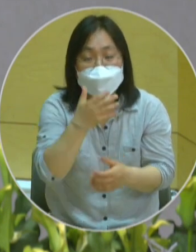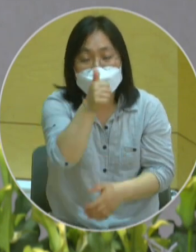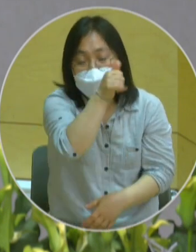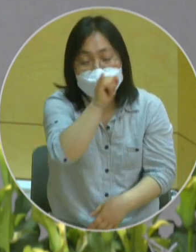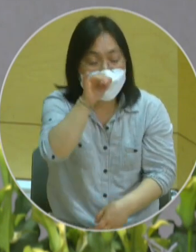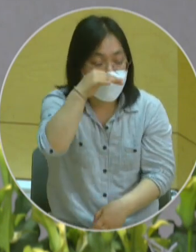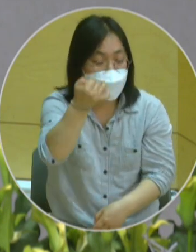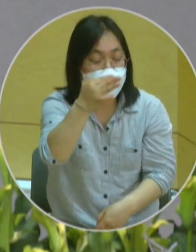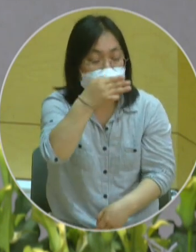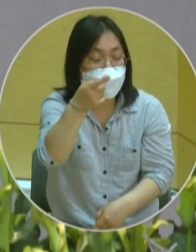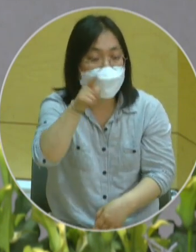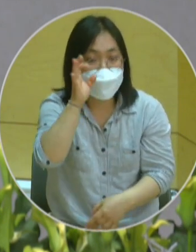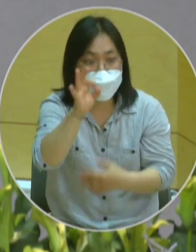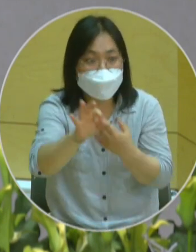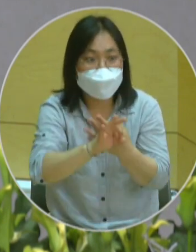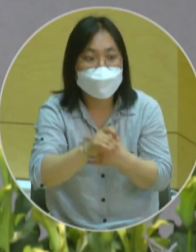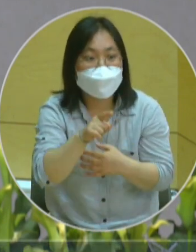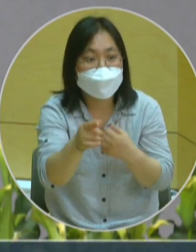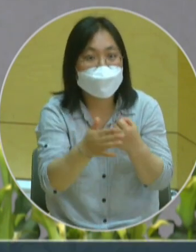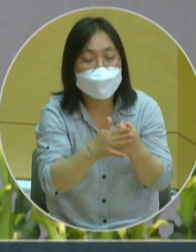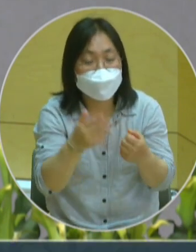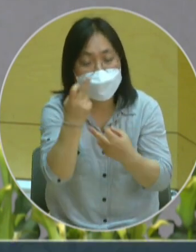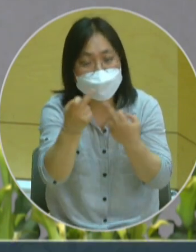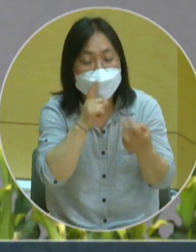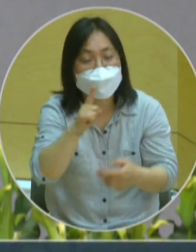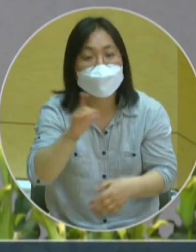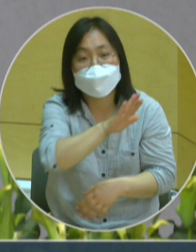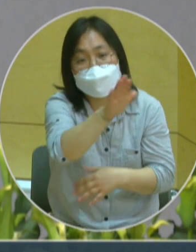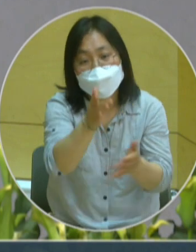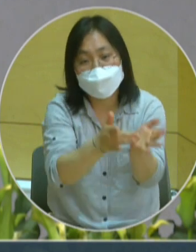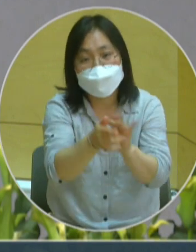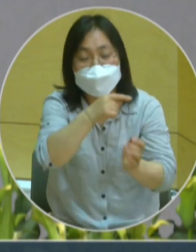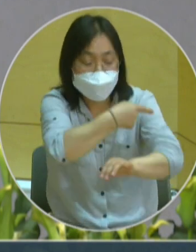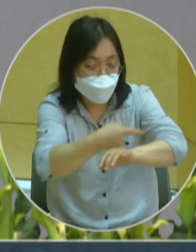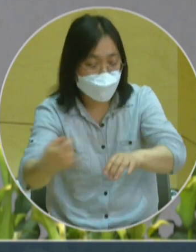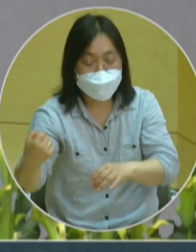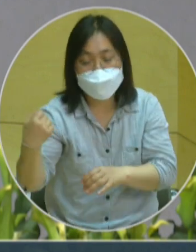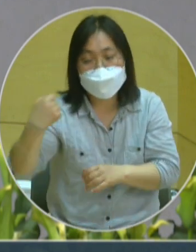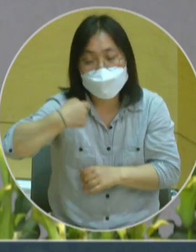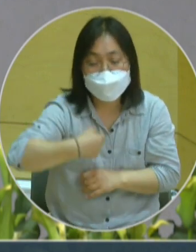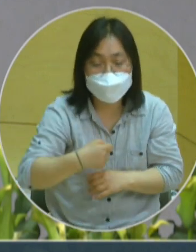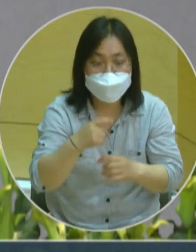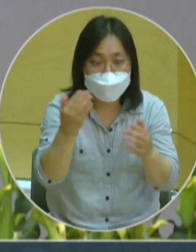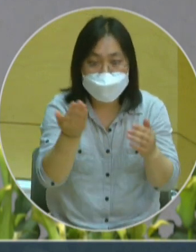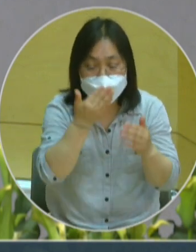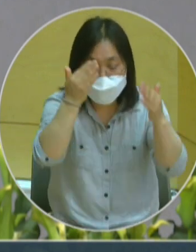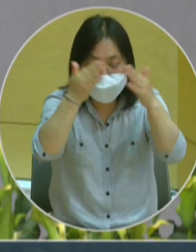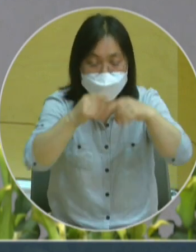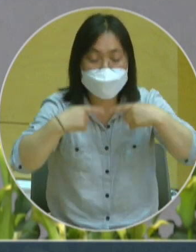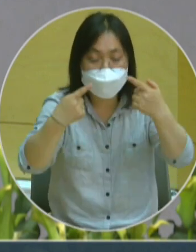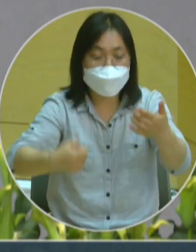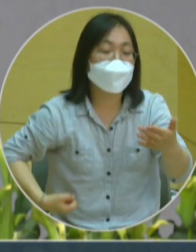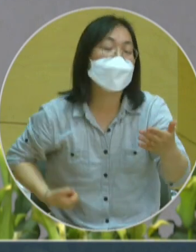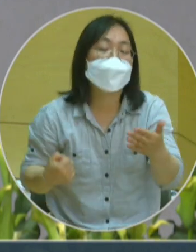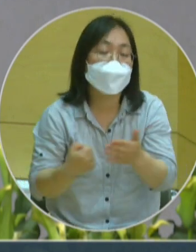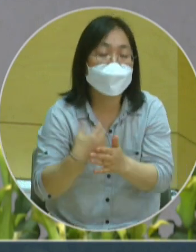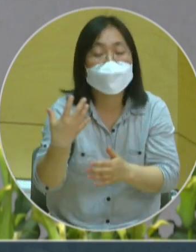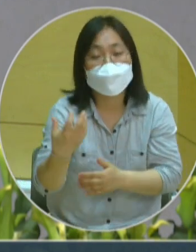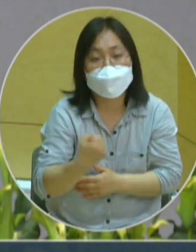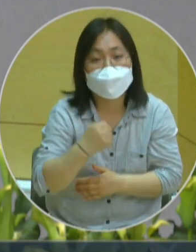히브리서 10장 19절 보니까 이 말씀이 있습니다. 그러므로 형제들아, 우리가 예수의 피를 힘입어 성소에 들어갈 담력을 얻었나니 되어